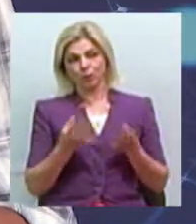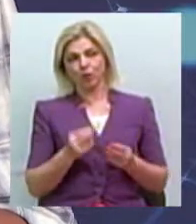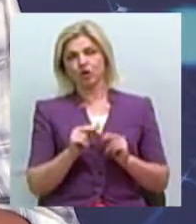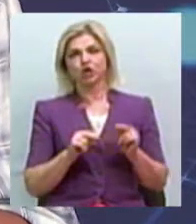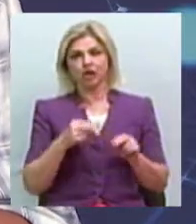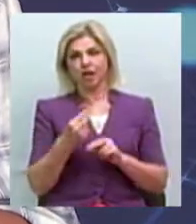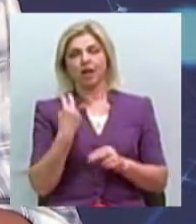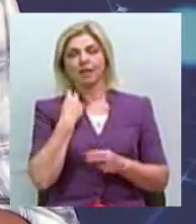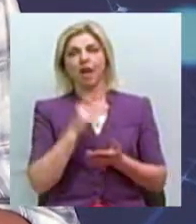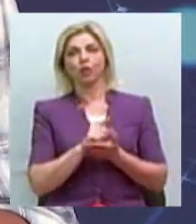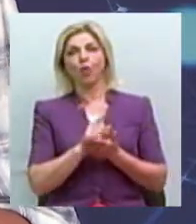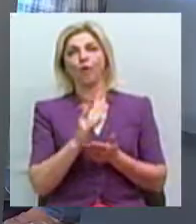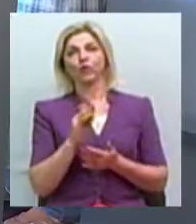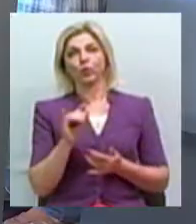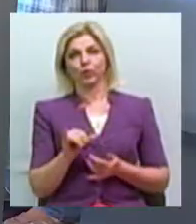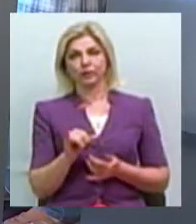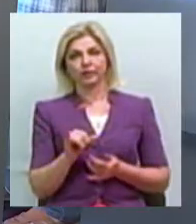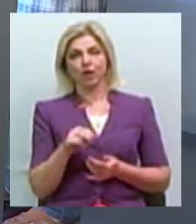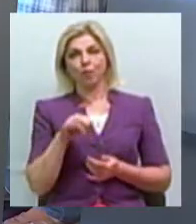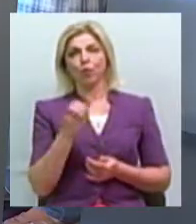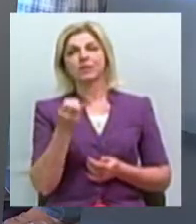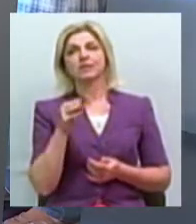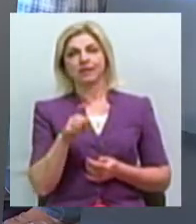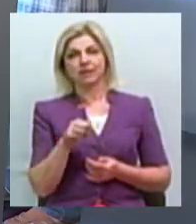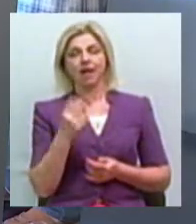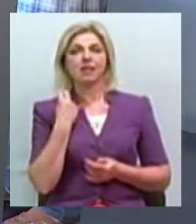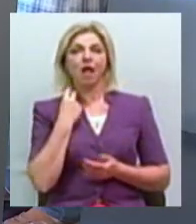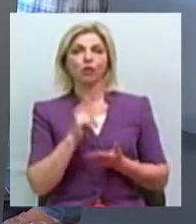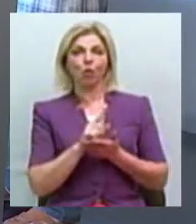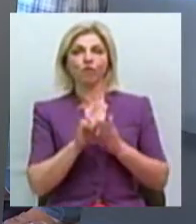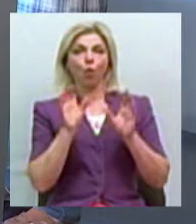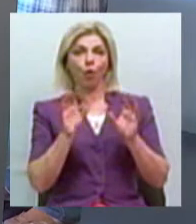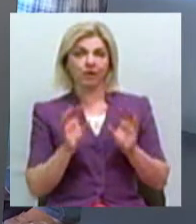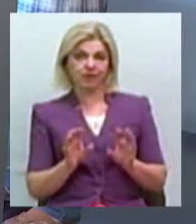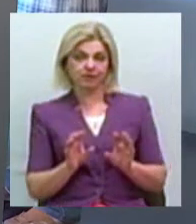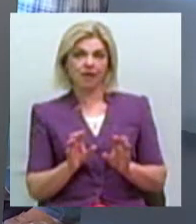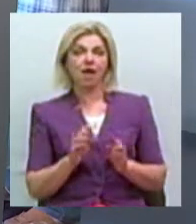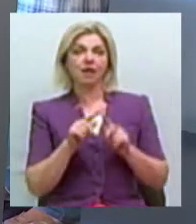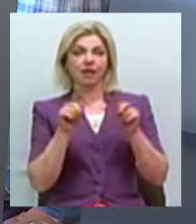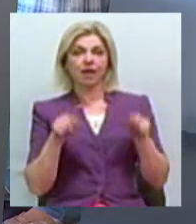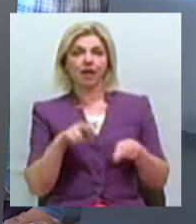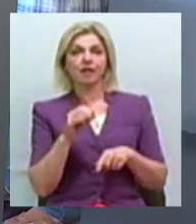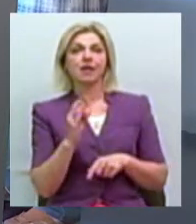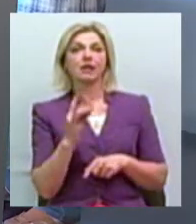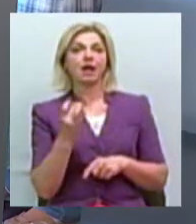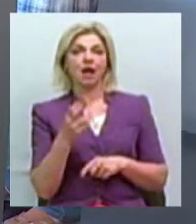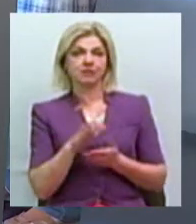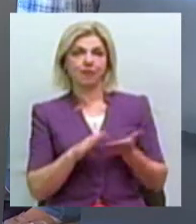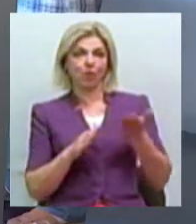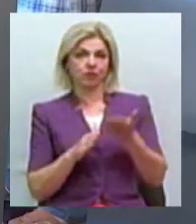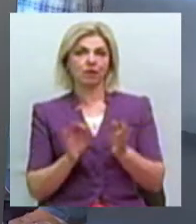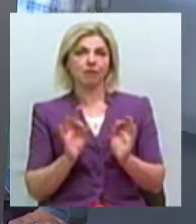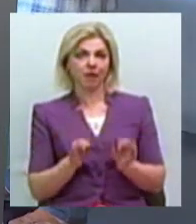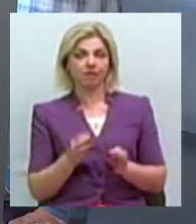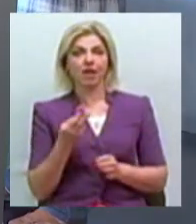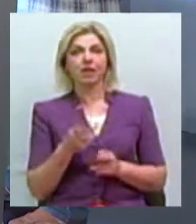налоговую, по статье налогового кодекса, подать, ну, декларацию правильную. И, так сказать. Но для